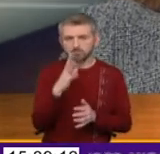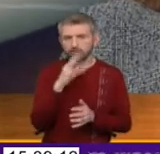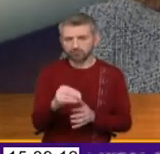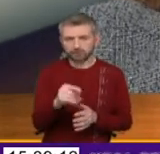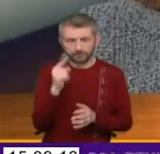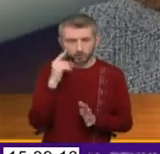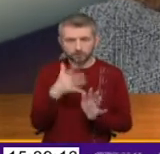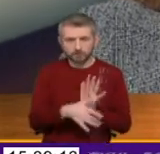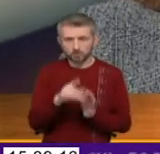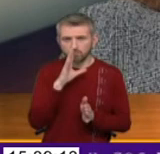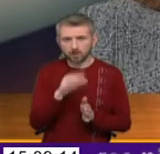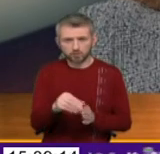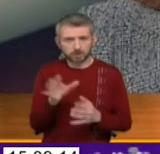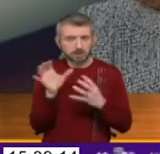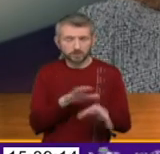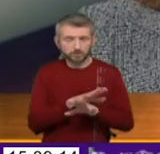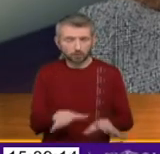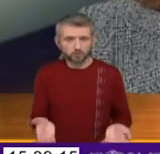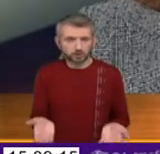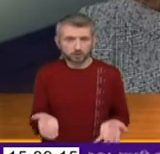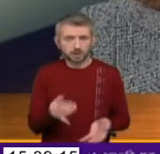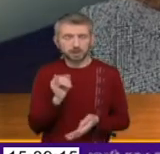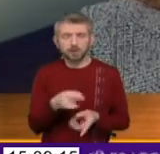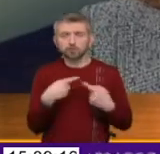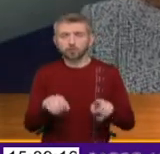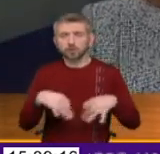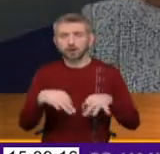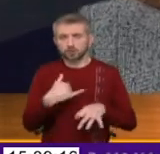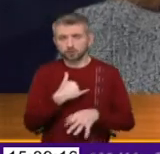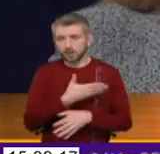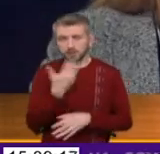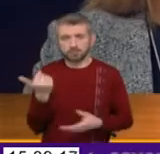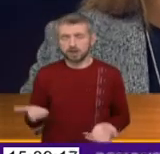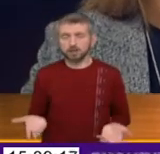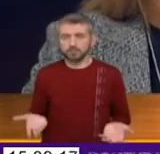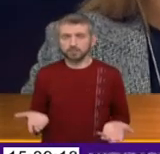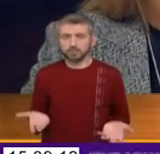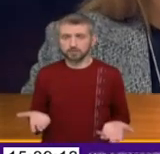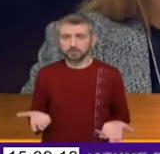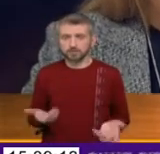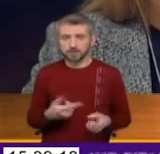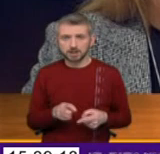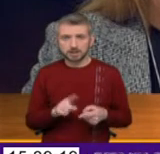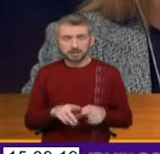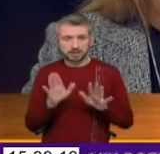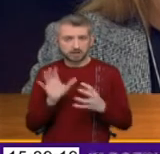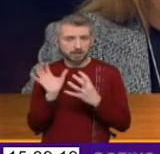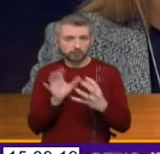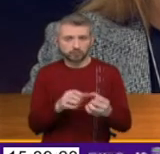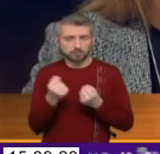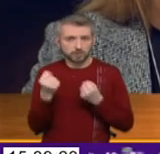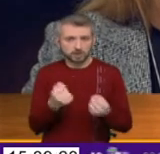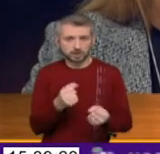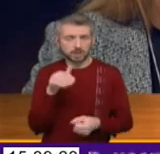Ну, ви ж розумієте, що маршрутка – це не автобус. І другого транспорту в нас немає. То скільки автобусом можна доїхати